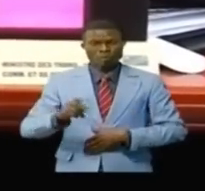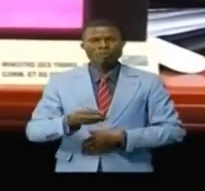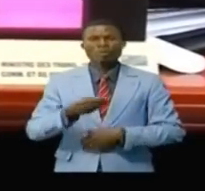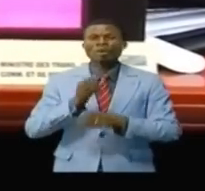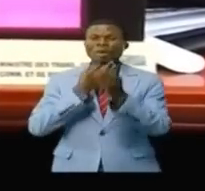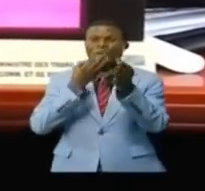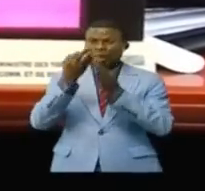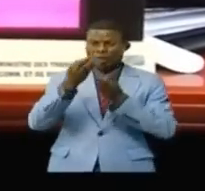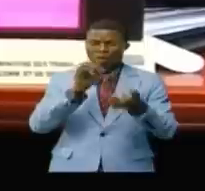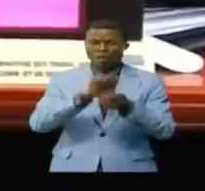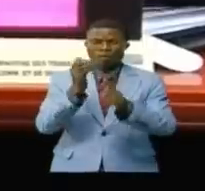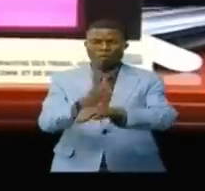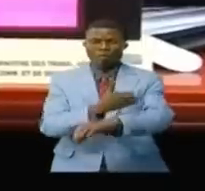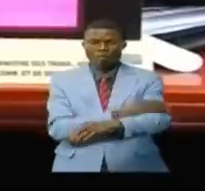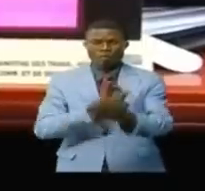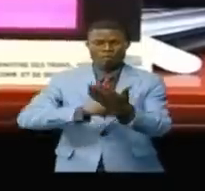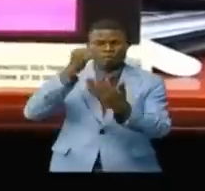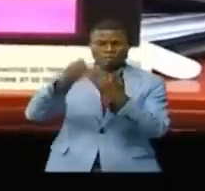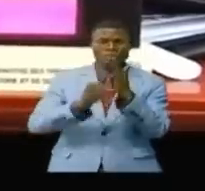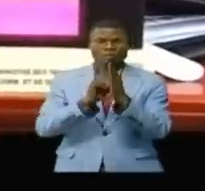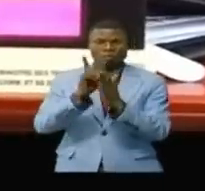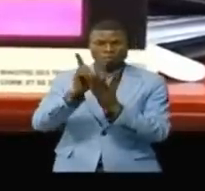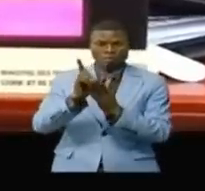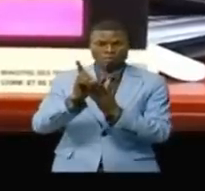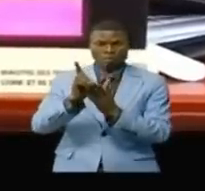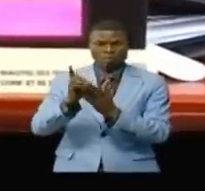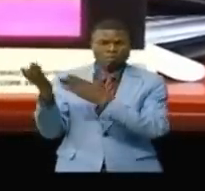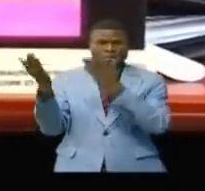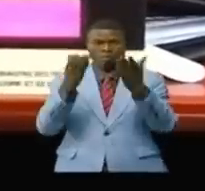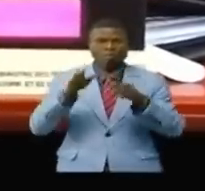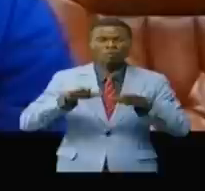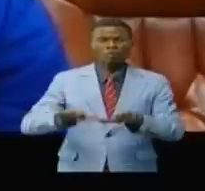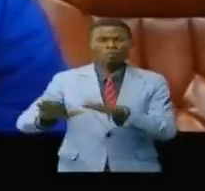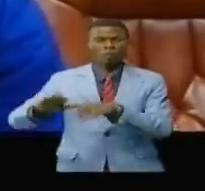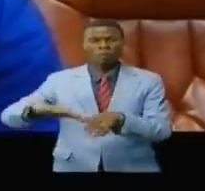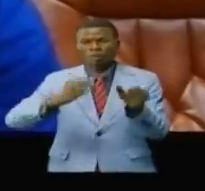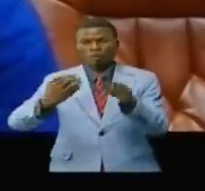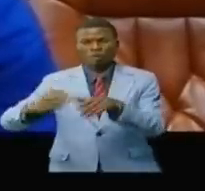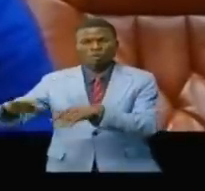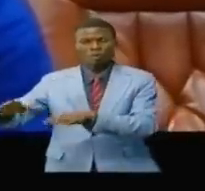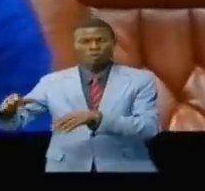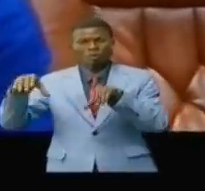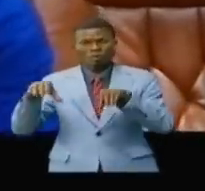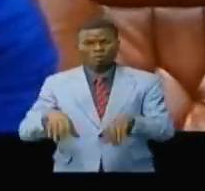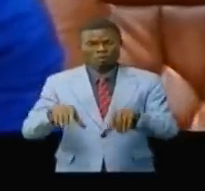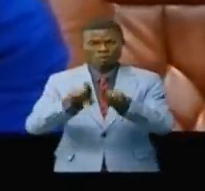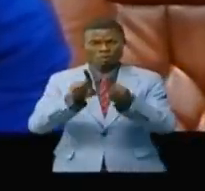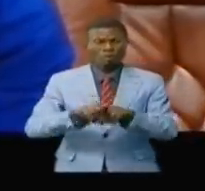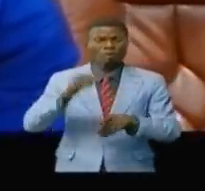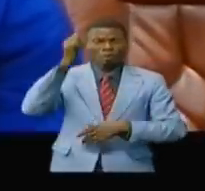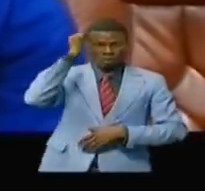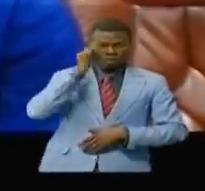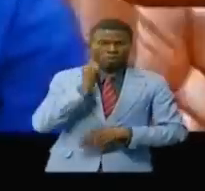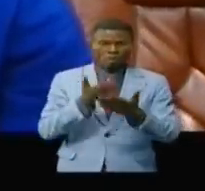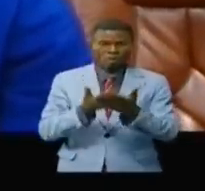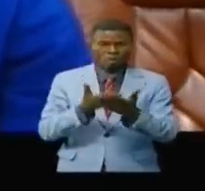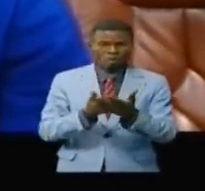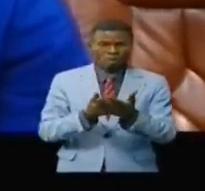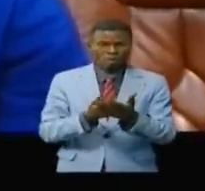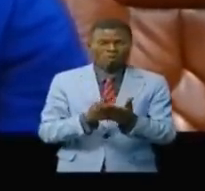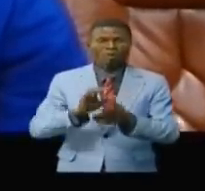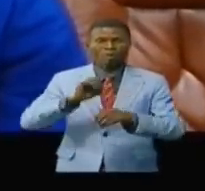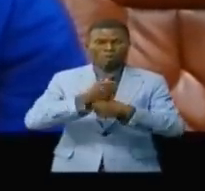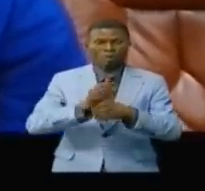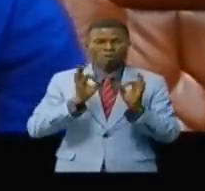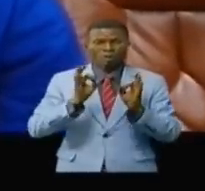sur l'état d'avancement de projets de développement du transport fluvial sur le fleuve Congo et ses affluents ainsi que la